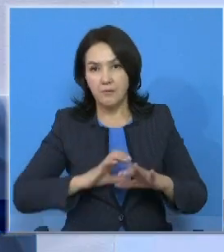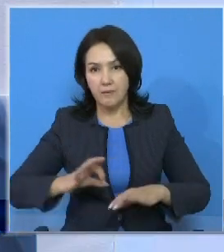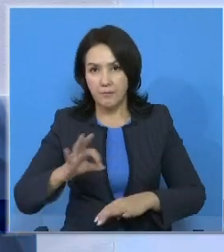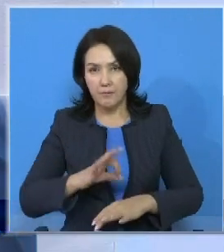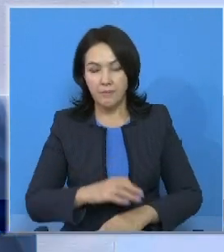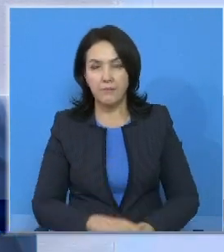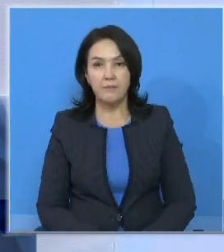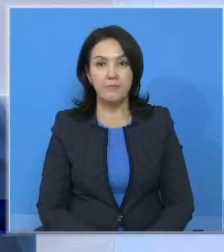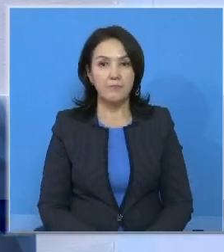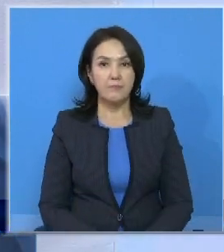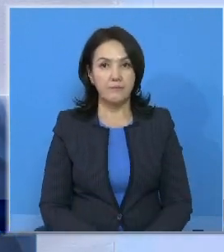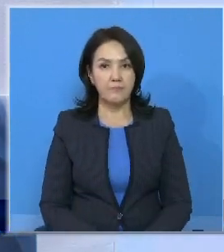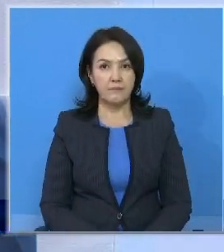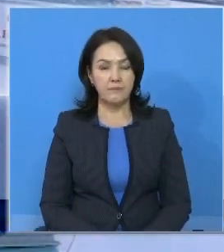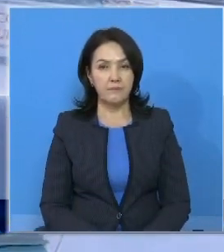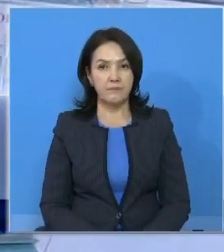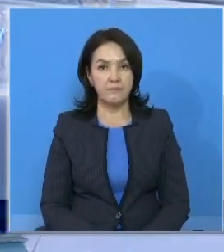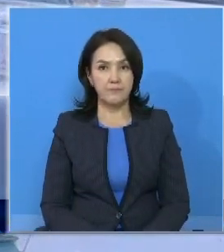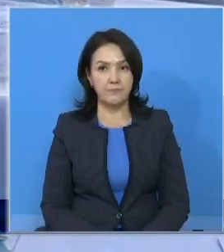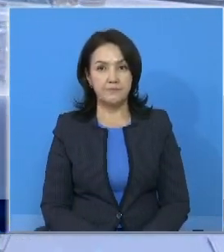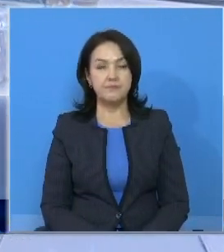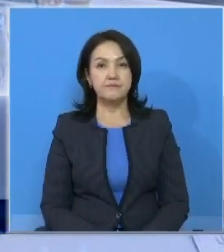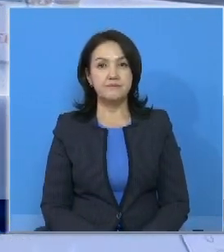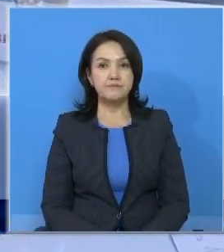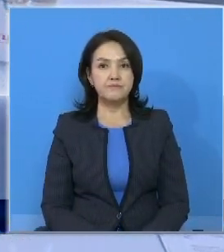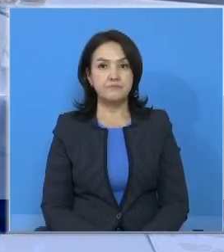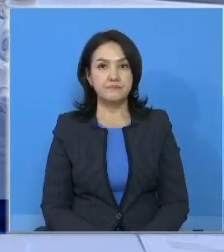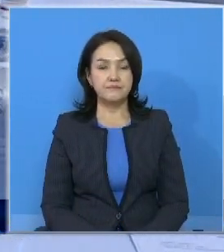в области. Динара Абдуалиева, Азамат Сауханов, Руслан Ельтаев, телеканал «Актобе».